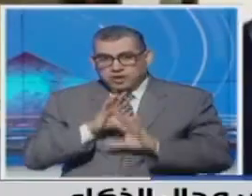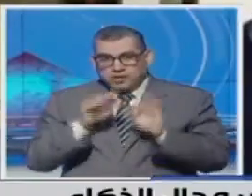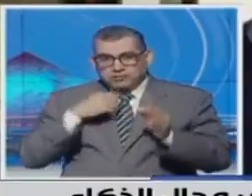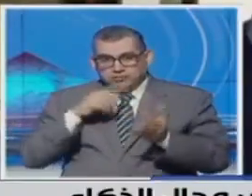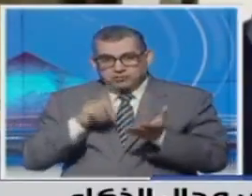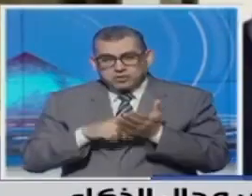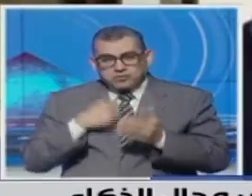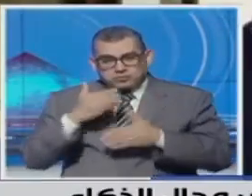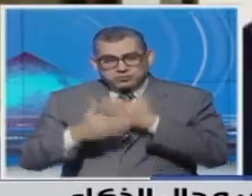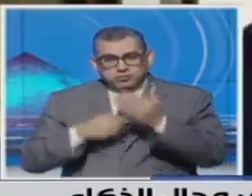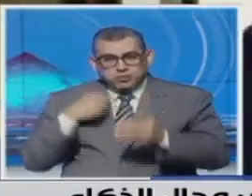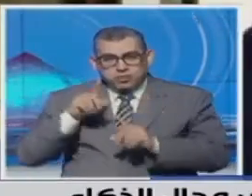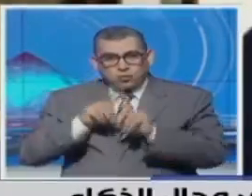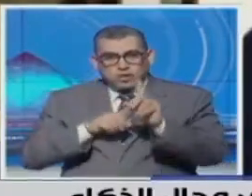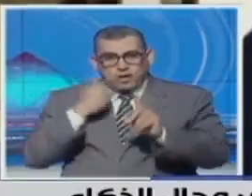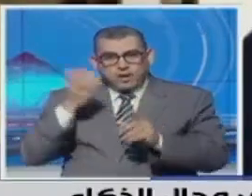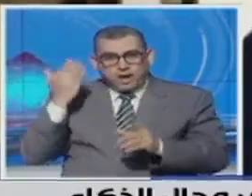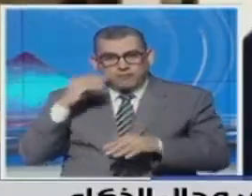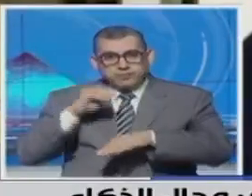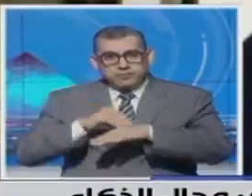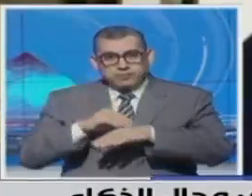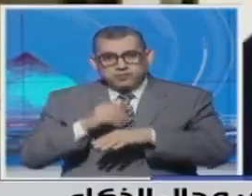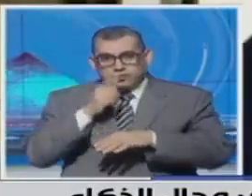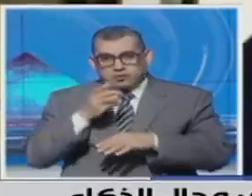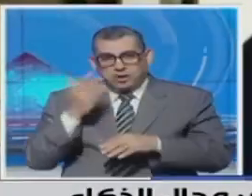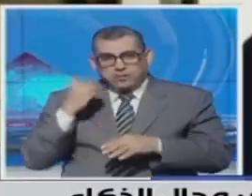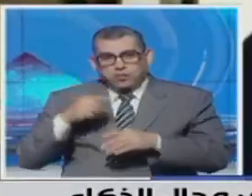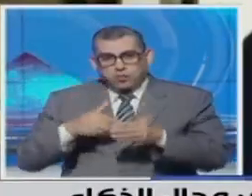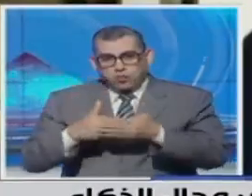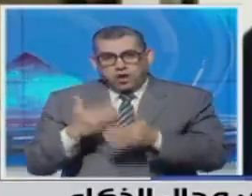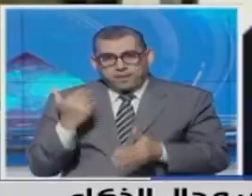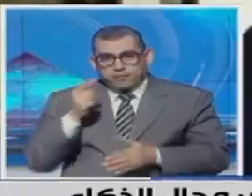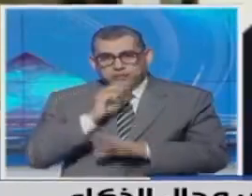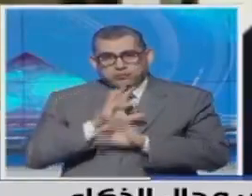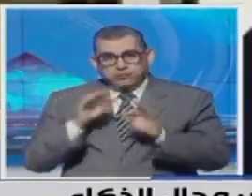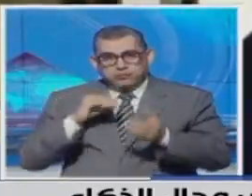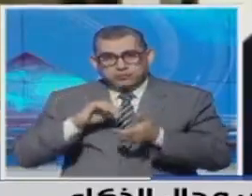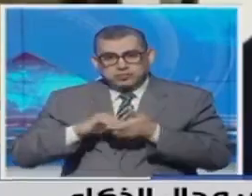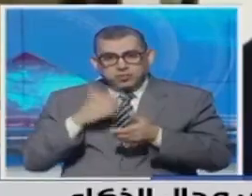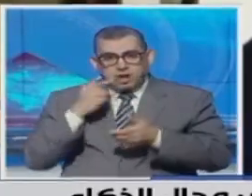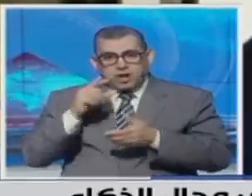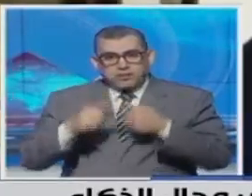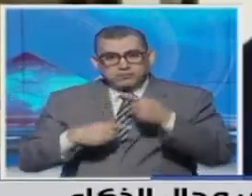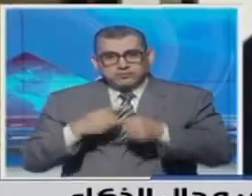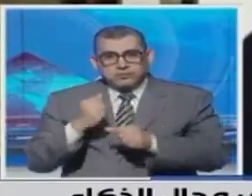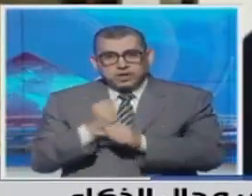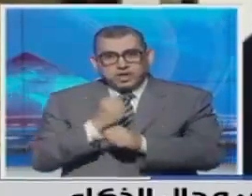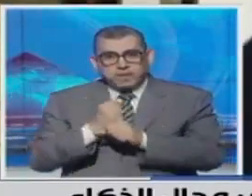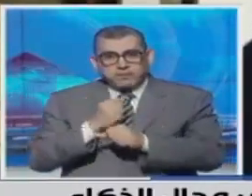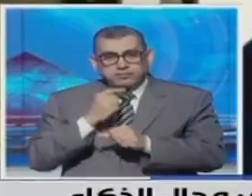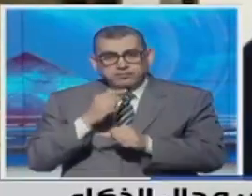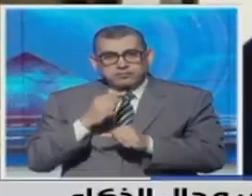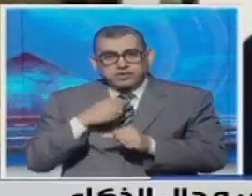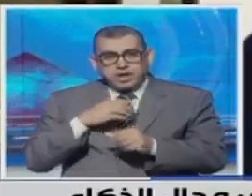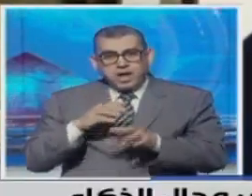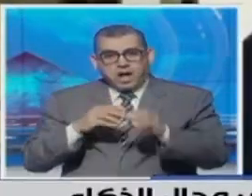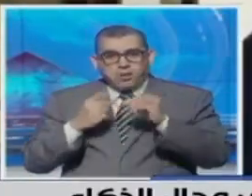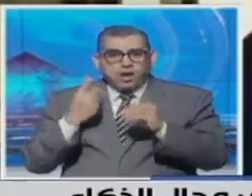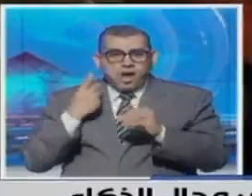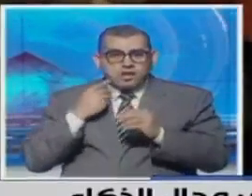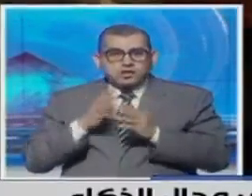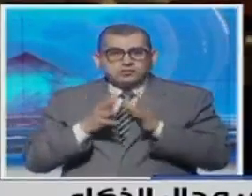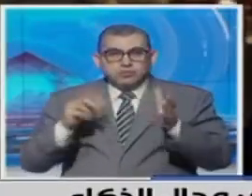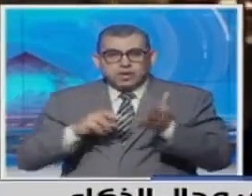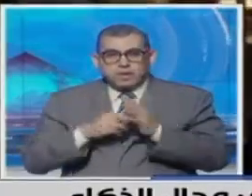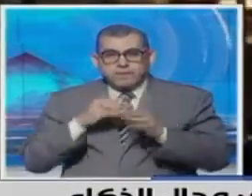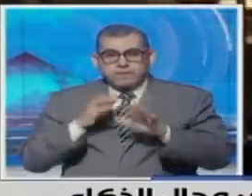زي ما سمعنا طبعا معالي الوزير كان قال اللي هو لسه بادئين من قريب جدا، كانوا 6 مراكز بس وبقوا 12، فهو فعلا في ايفالويشن بنطلع بعدد سريع.